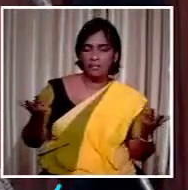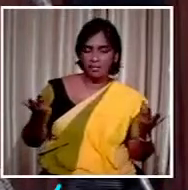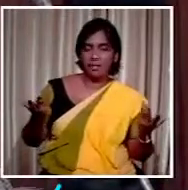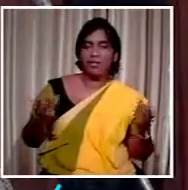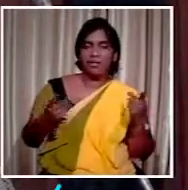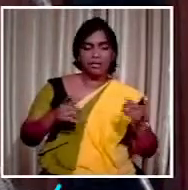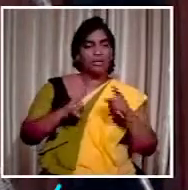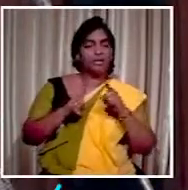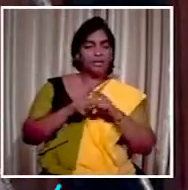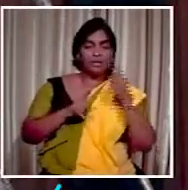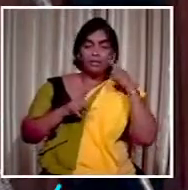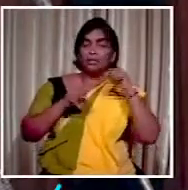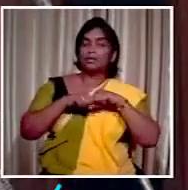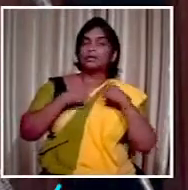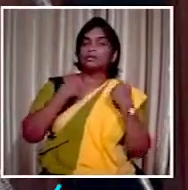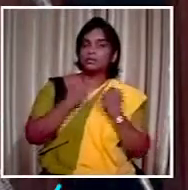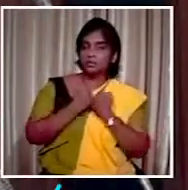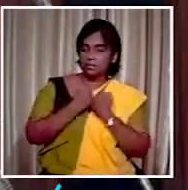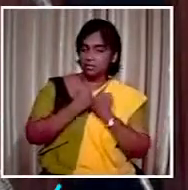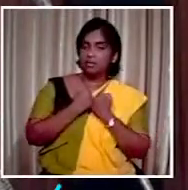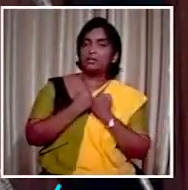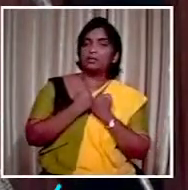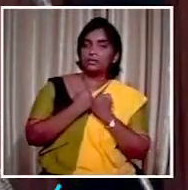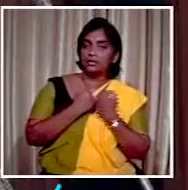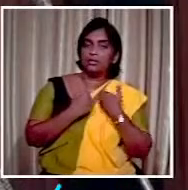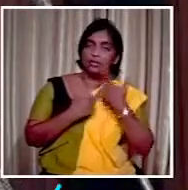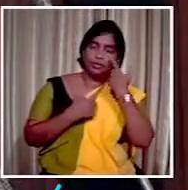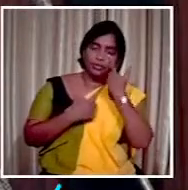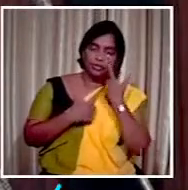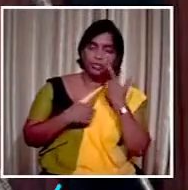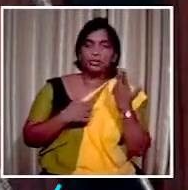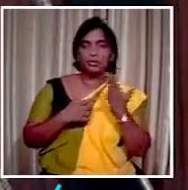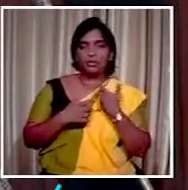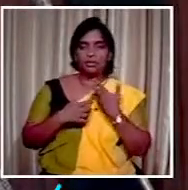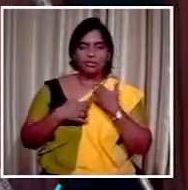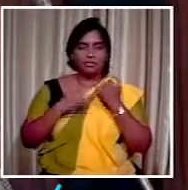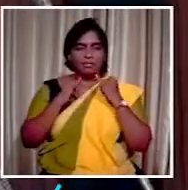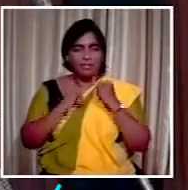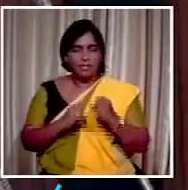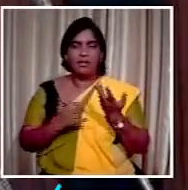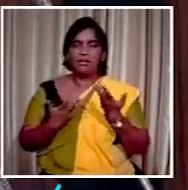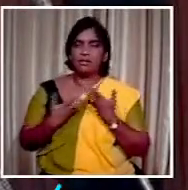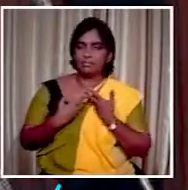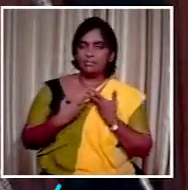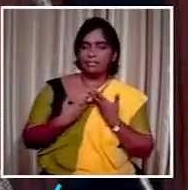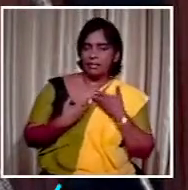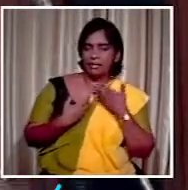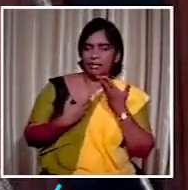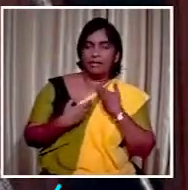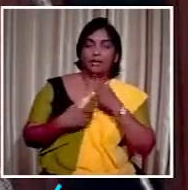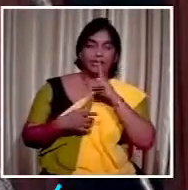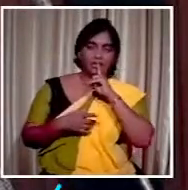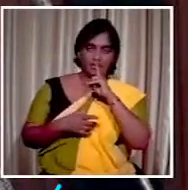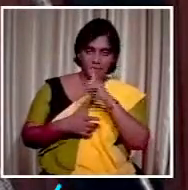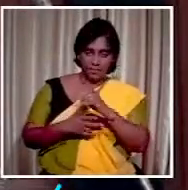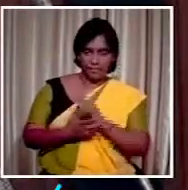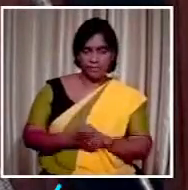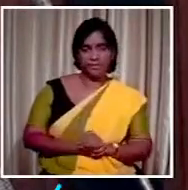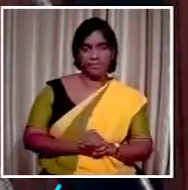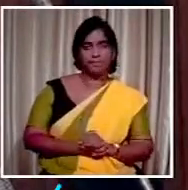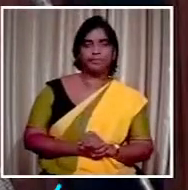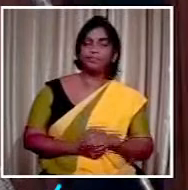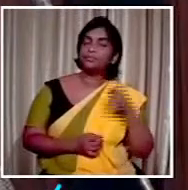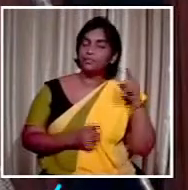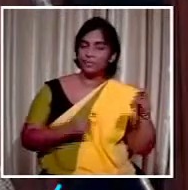ගැන අපි ඒ සංවිධානයට අපේ කනගාටුව අපේ අප්‍රසාදය මම මේ අවස්ථාවේදී පළ කරනවා.